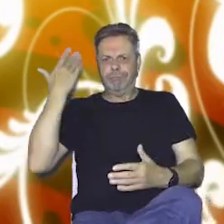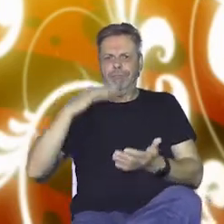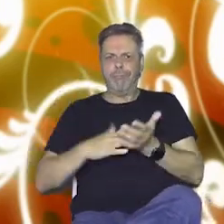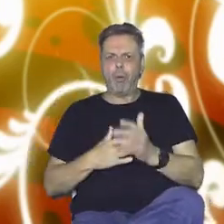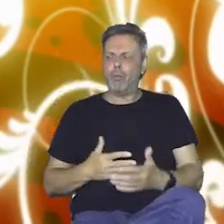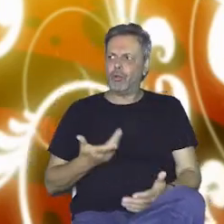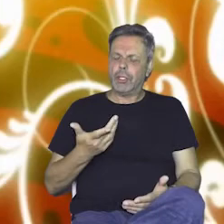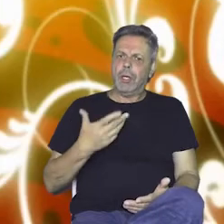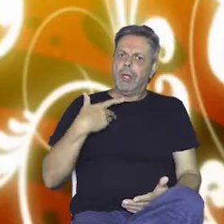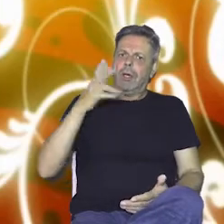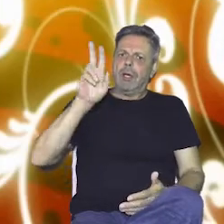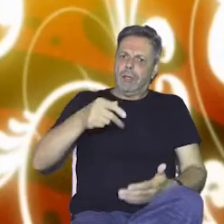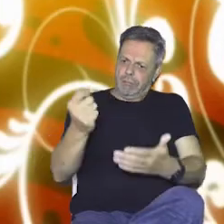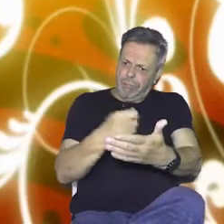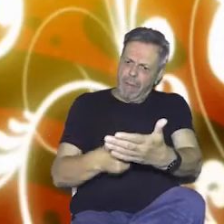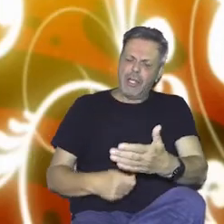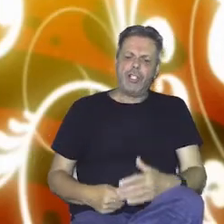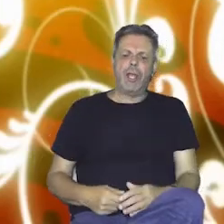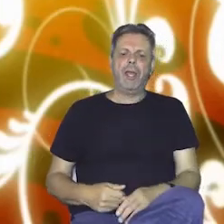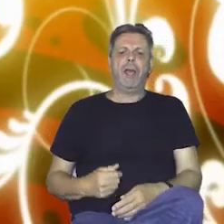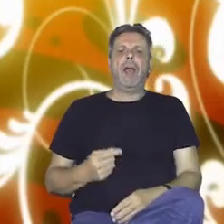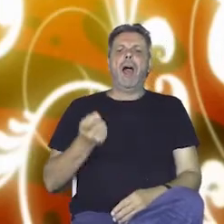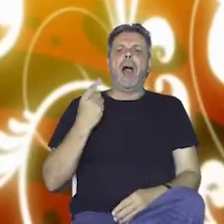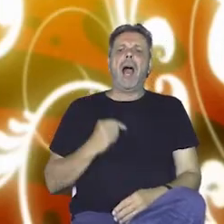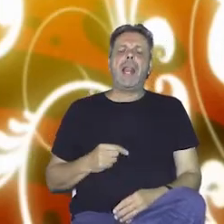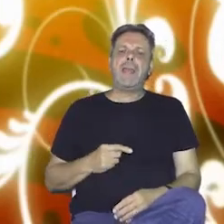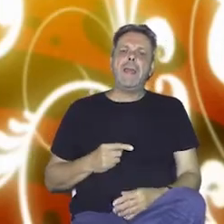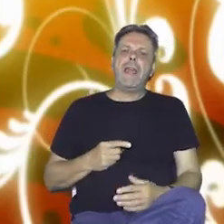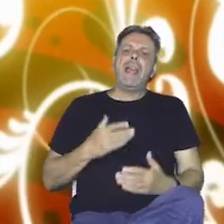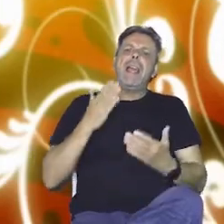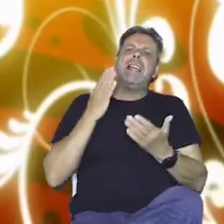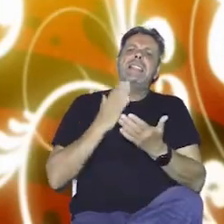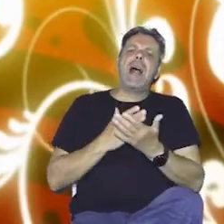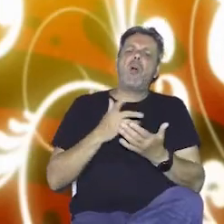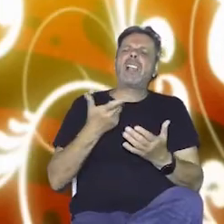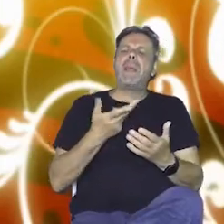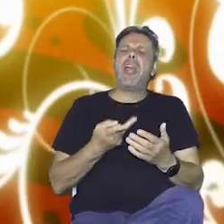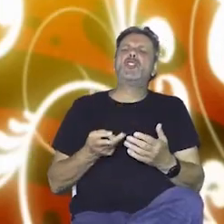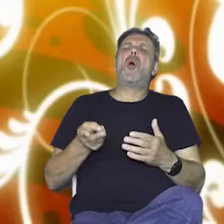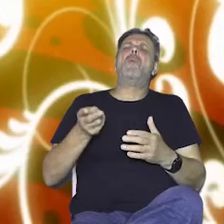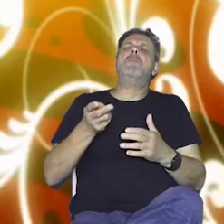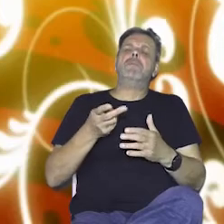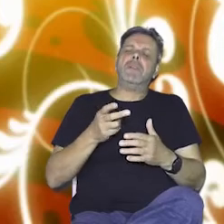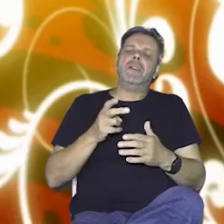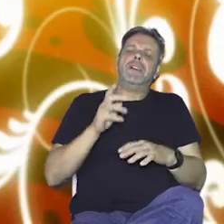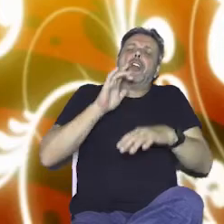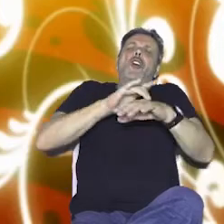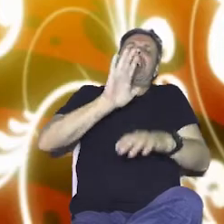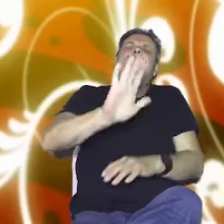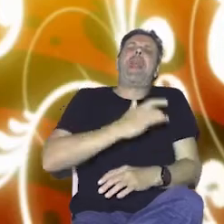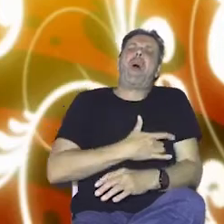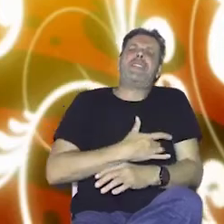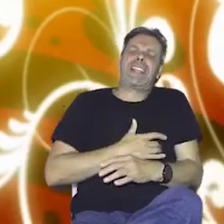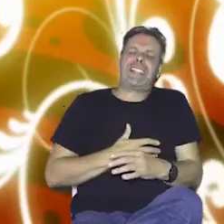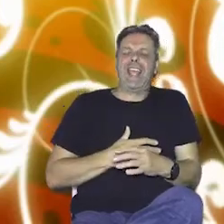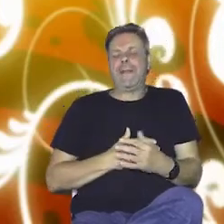talent za poeziju kad ima ali ona samo kad je nešto pre srce dotakne, da, recimo smrt njene